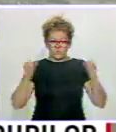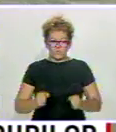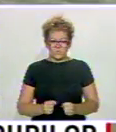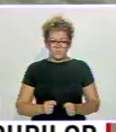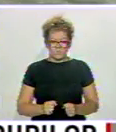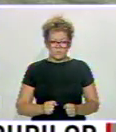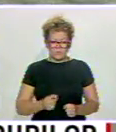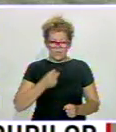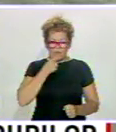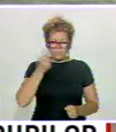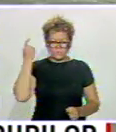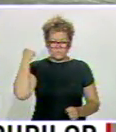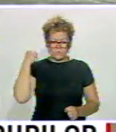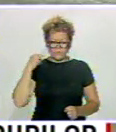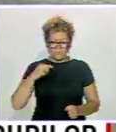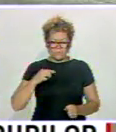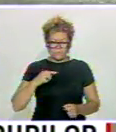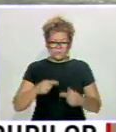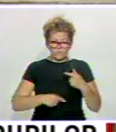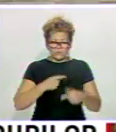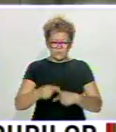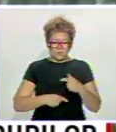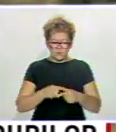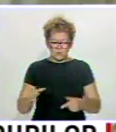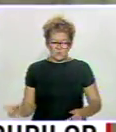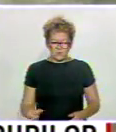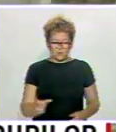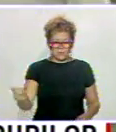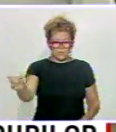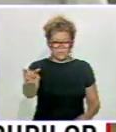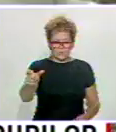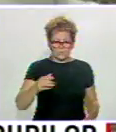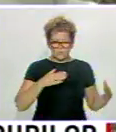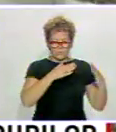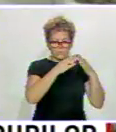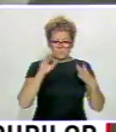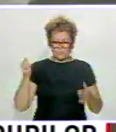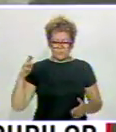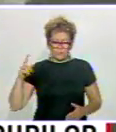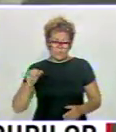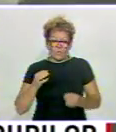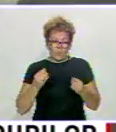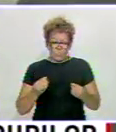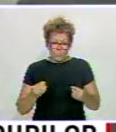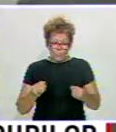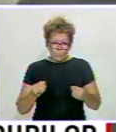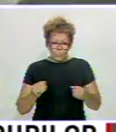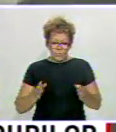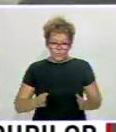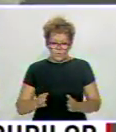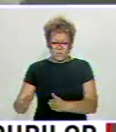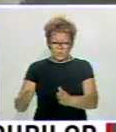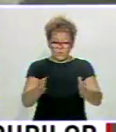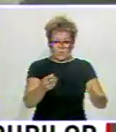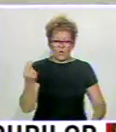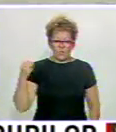reabilitare. Anul trecut s-a modernizat cu bani europeni strada care duce la cetatea Suchidava din oraș. Toate bune, numai că pe o stradă ce măsoară